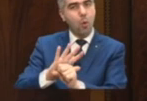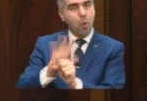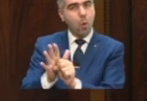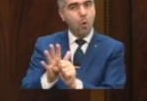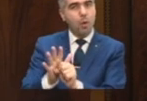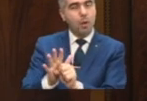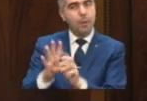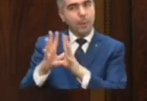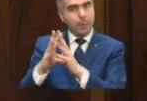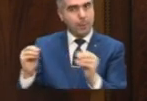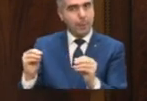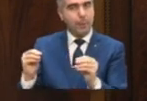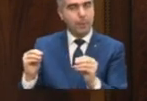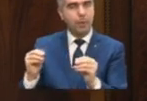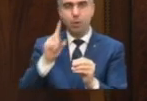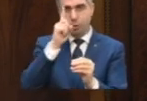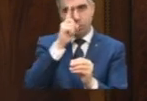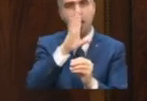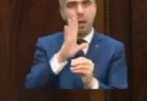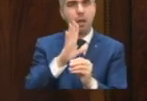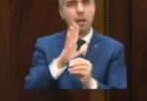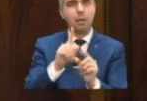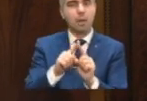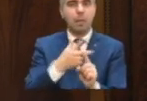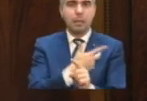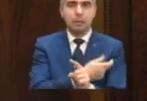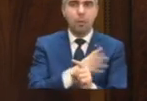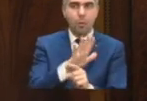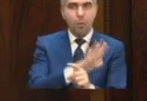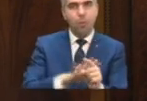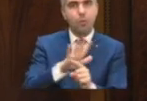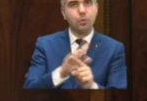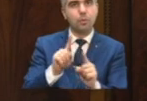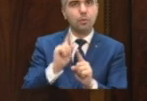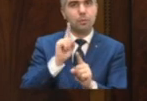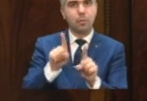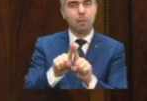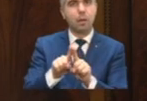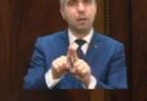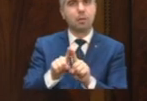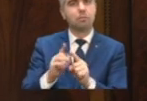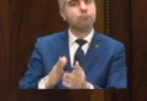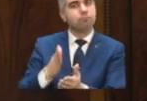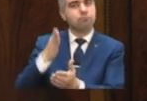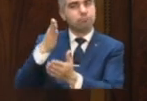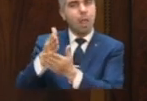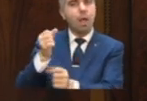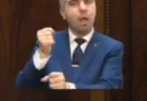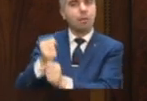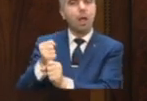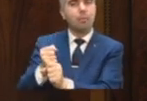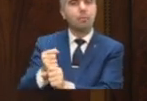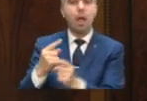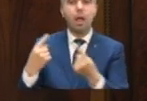ملي ان شاء الله ربي يهز علينا هذا الوباء نكونوا قادرين اننا نبداو العمل ونشتغل فيما